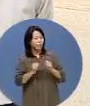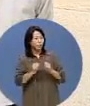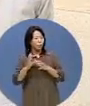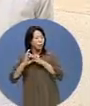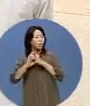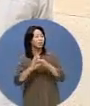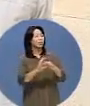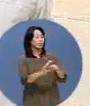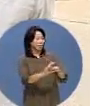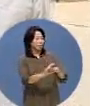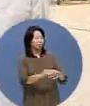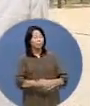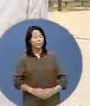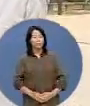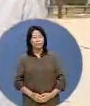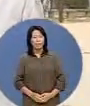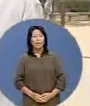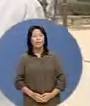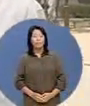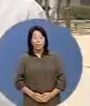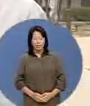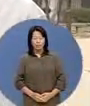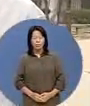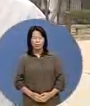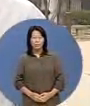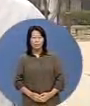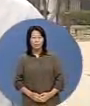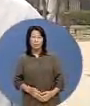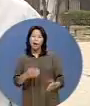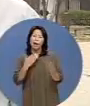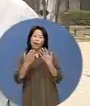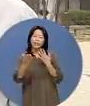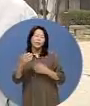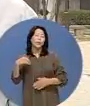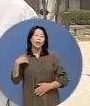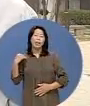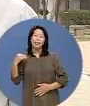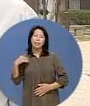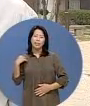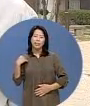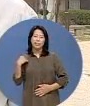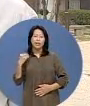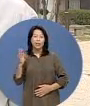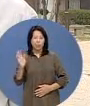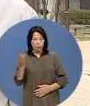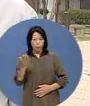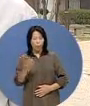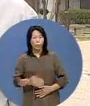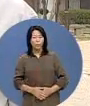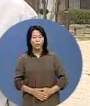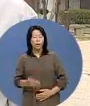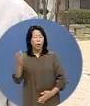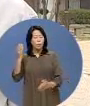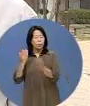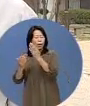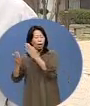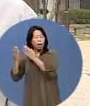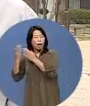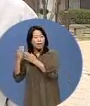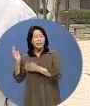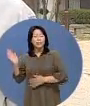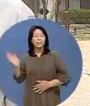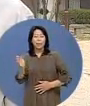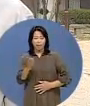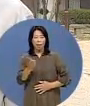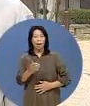ね。いつの頃からかということはね、はっきりわからないけれども、ずいぶん昔